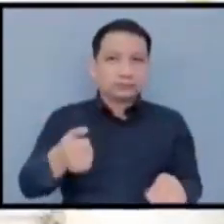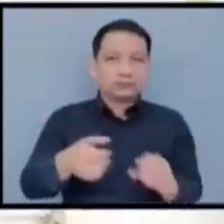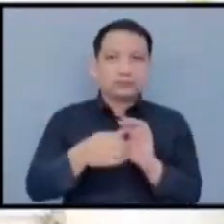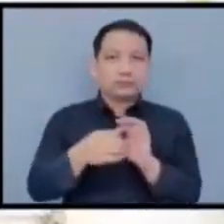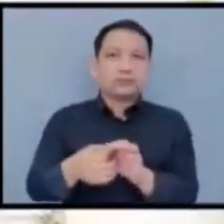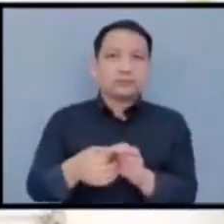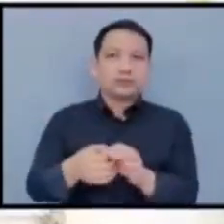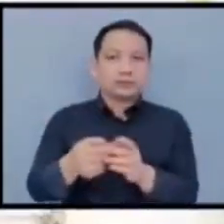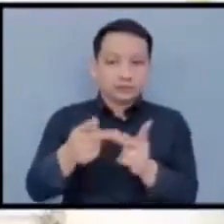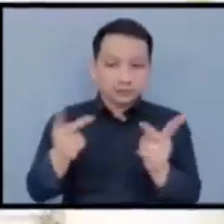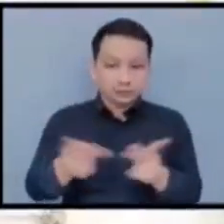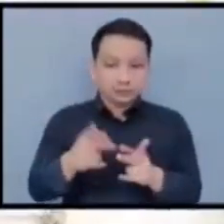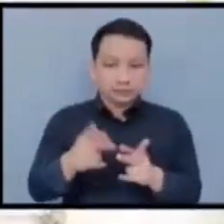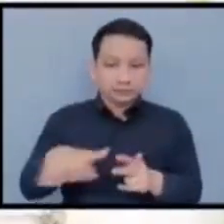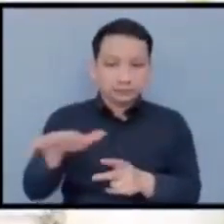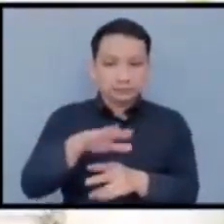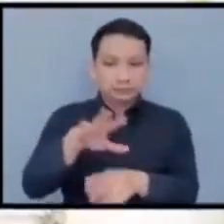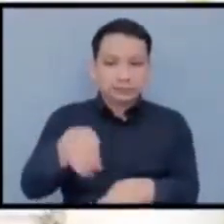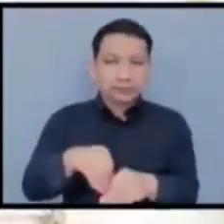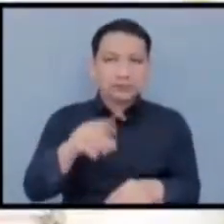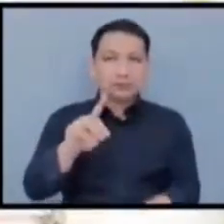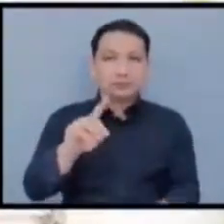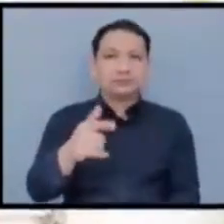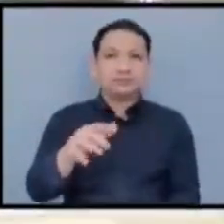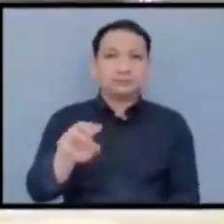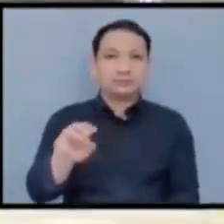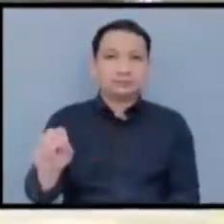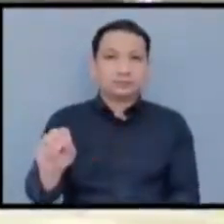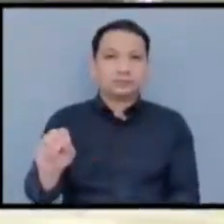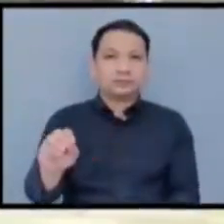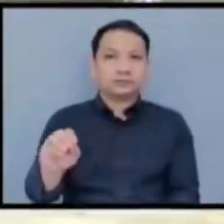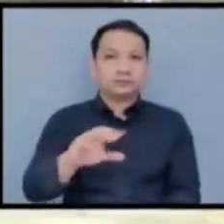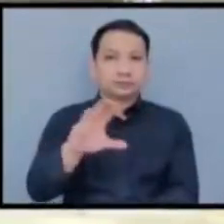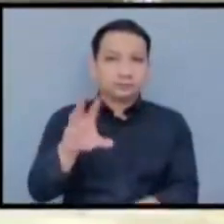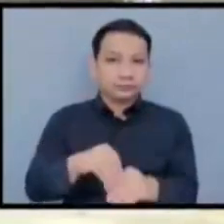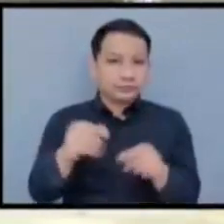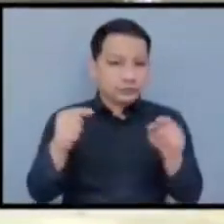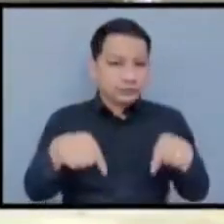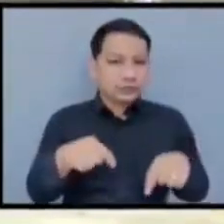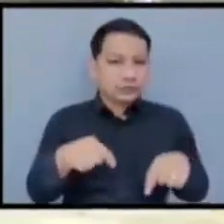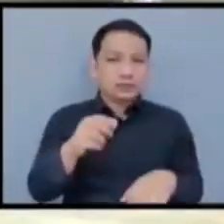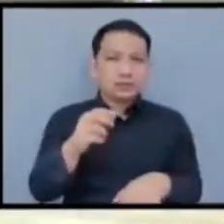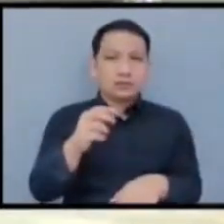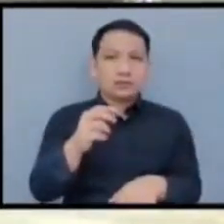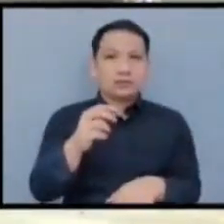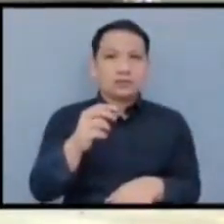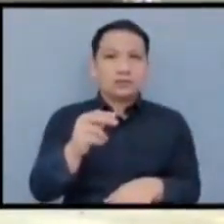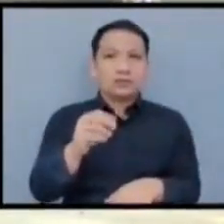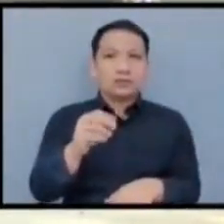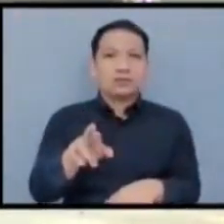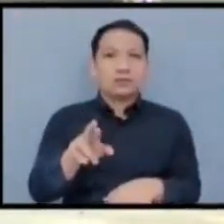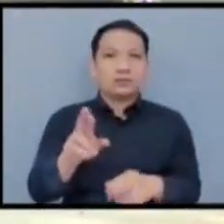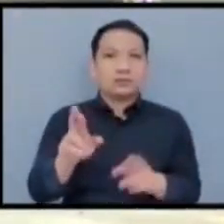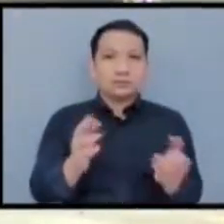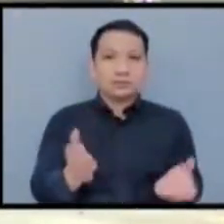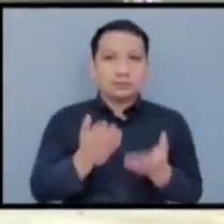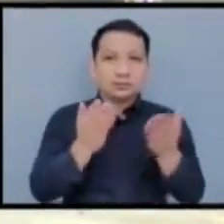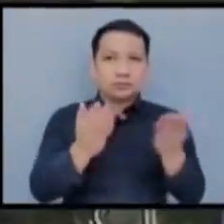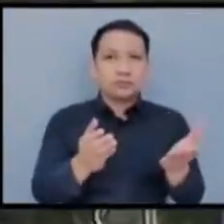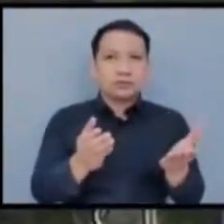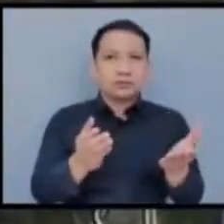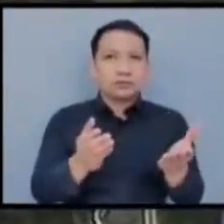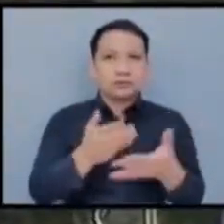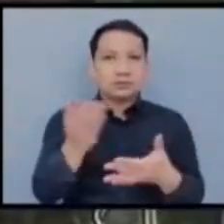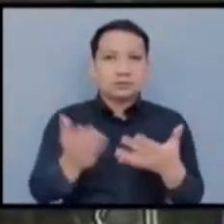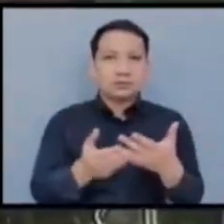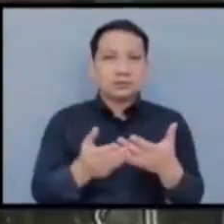all cases involving the Degamo murder will be in Metro Manila. Naghahanda na ang kampo ng mga suspect na maghain ng kaso sa Commission on